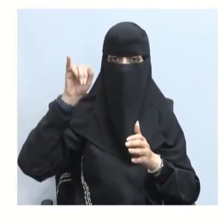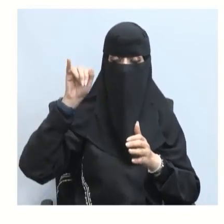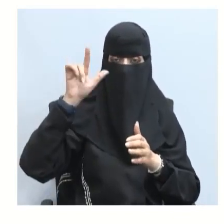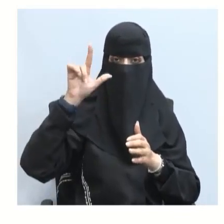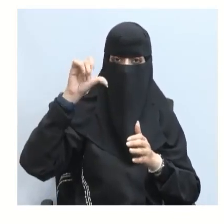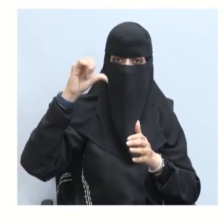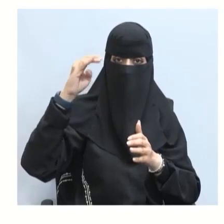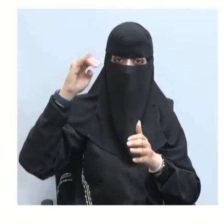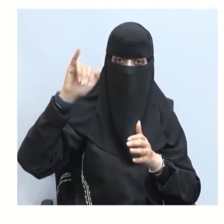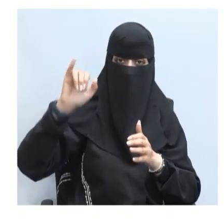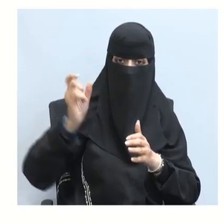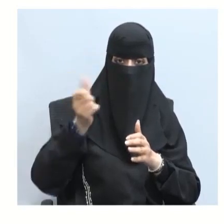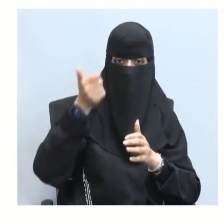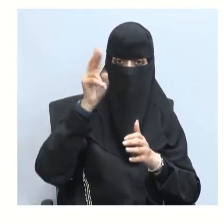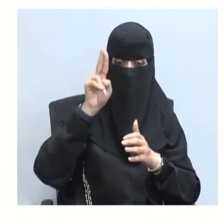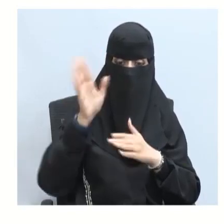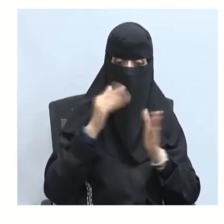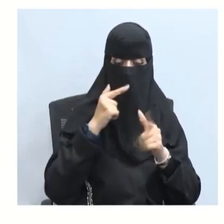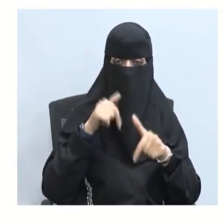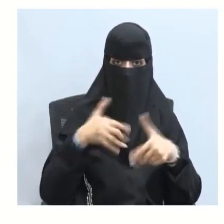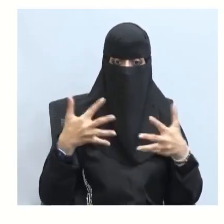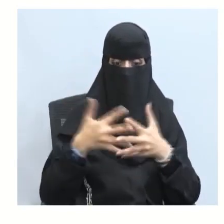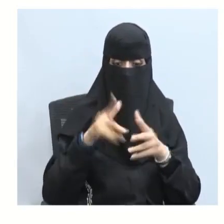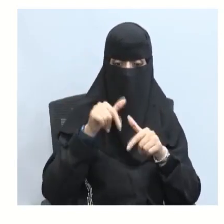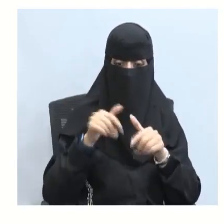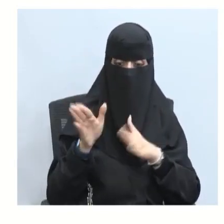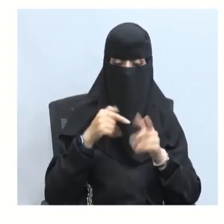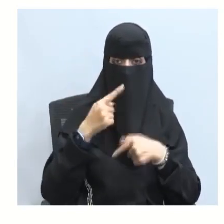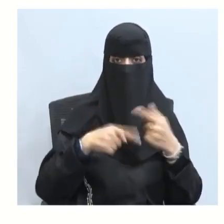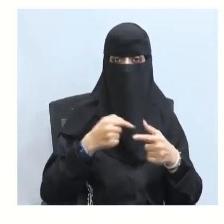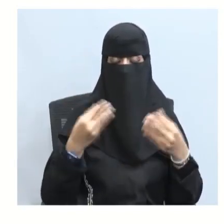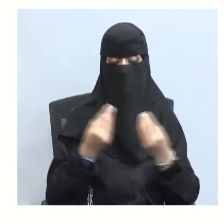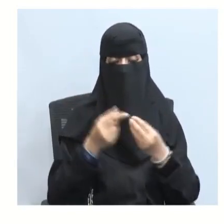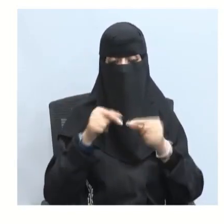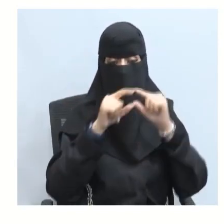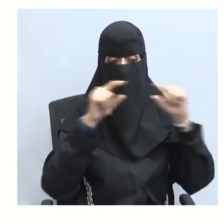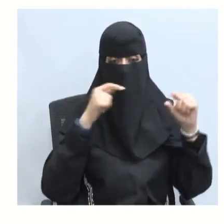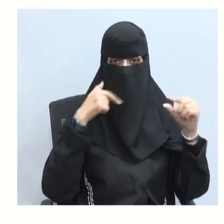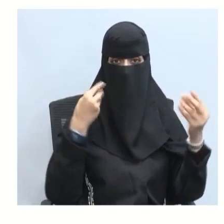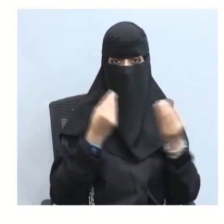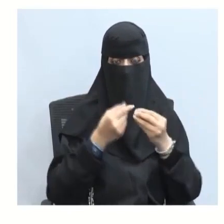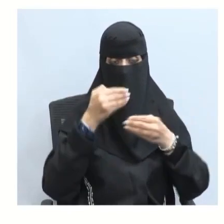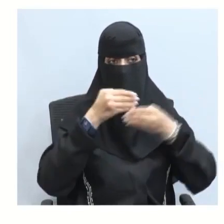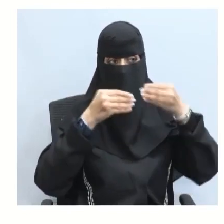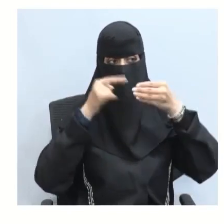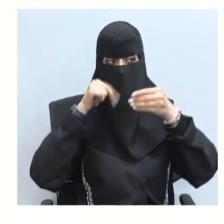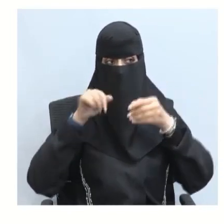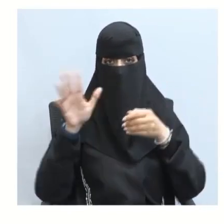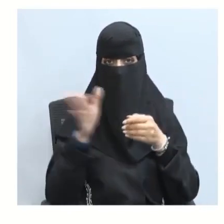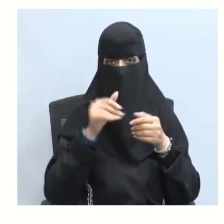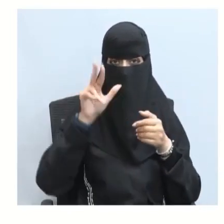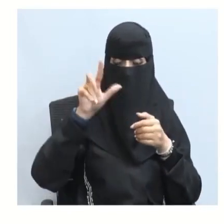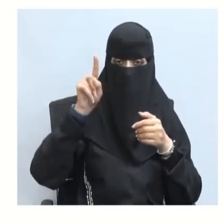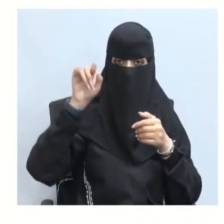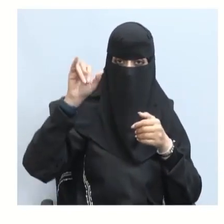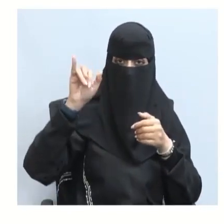قلنا ايضا ان الكربون يشارك بالكترونات ه دائما وهذا هو المشاركه ب لدينا هنا مركب البيوتان حيث